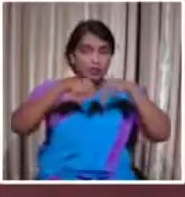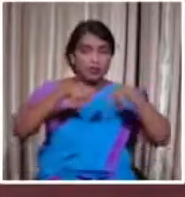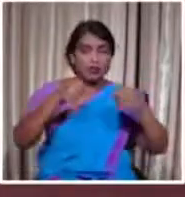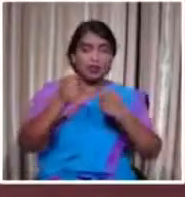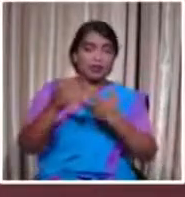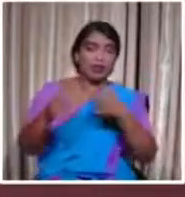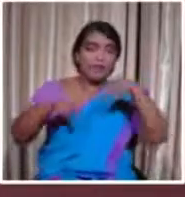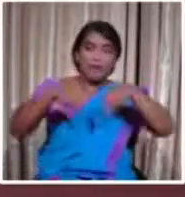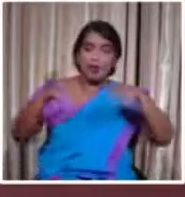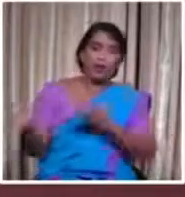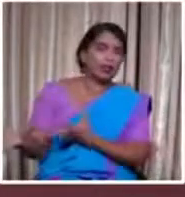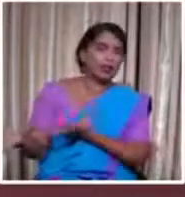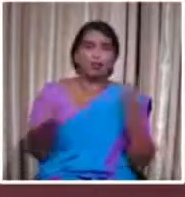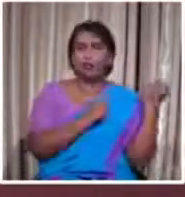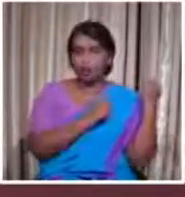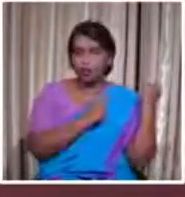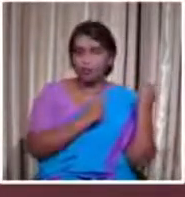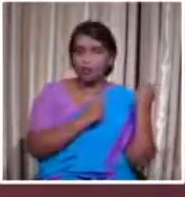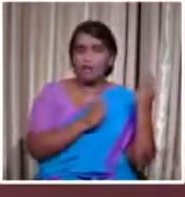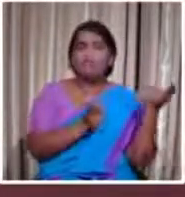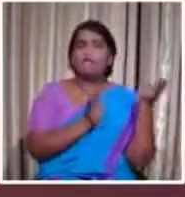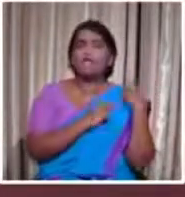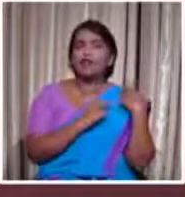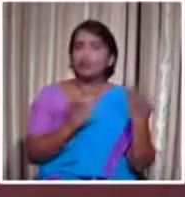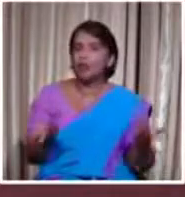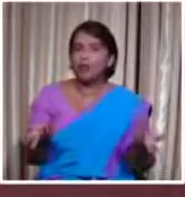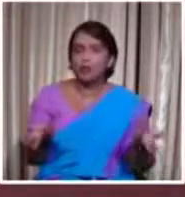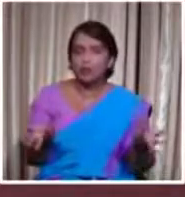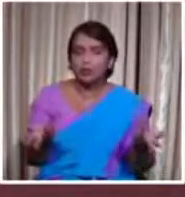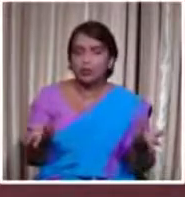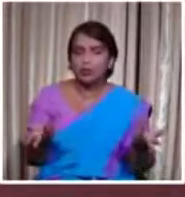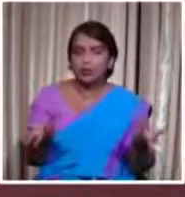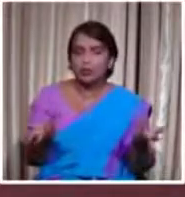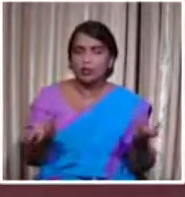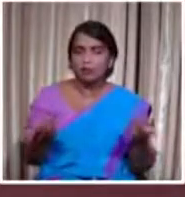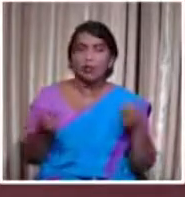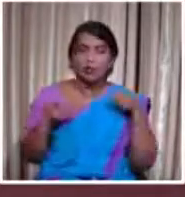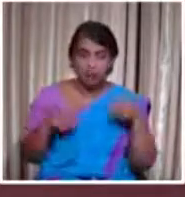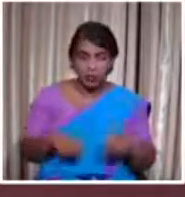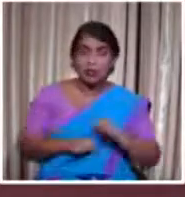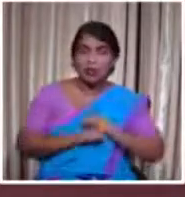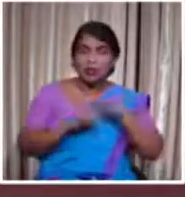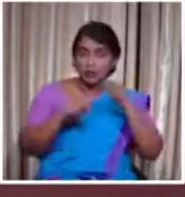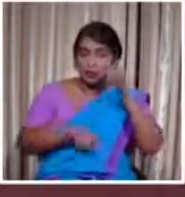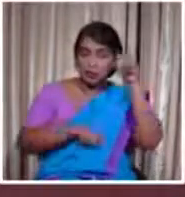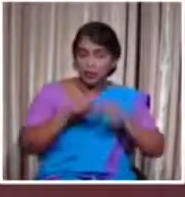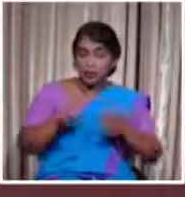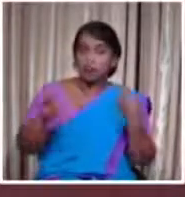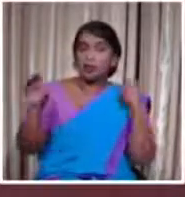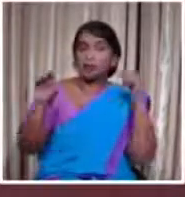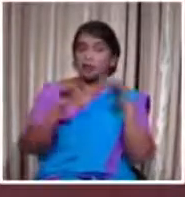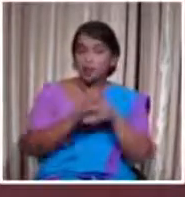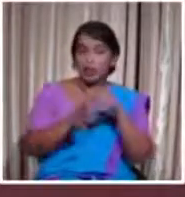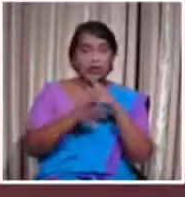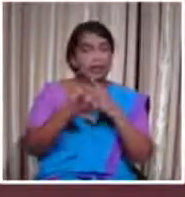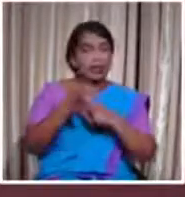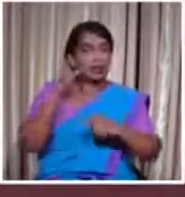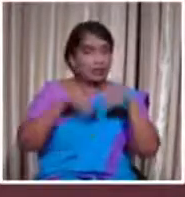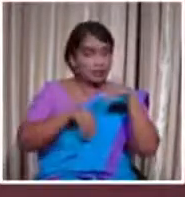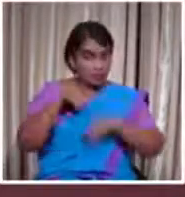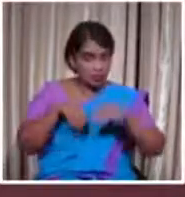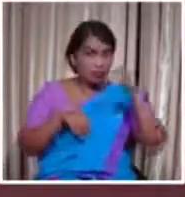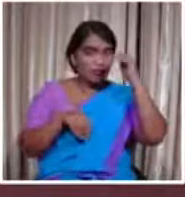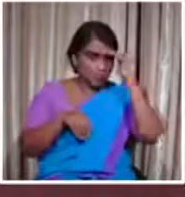ගලවගෙන ගිහිල්ලා කවුද දැන් මේකට වගේ කියන්නේ දැන් මෙතන මේ අරගලුව කරුවන් වෙනුවෙන් පෙතිතින් දේශපාලන පක්ෂ